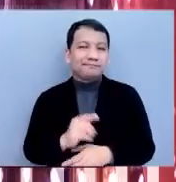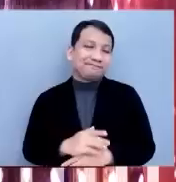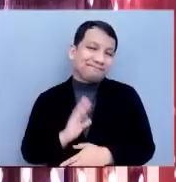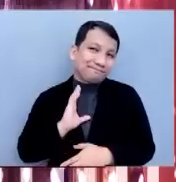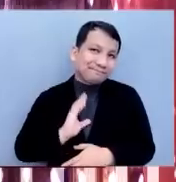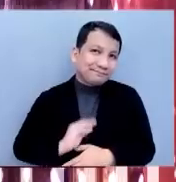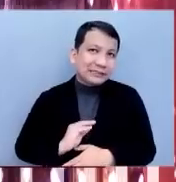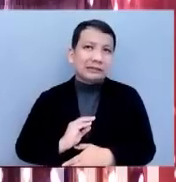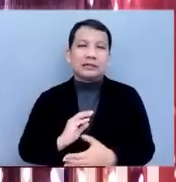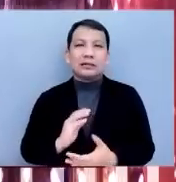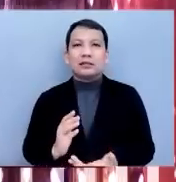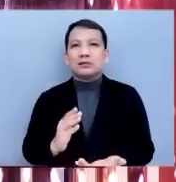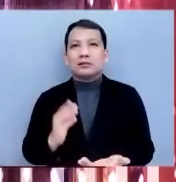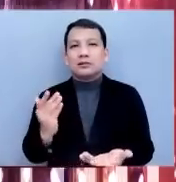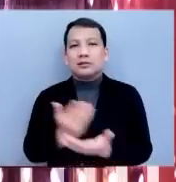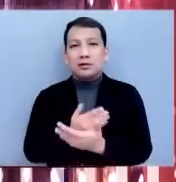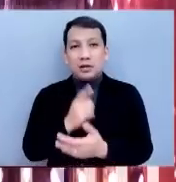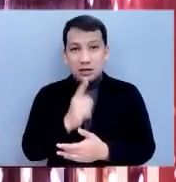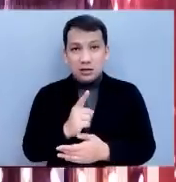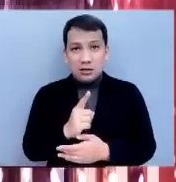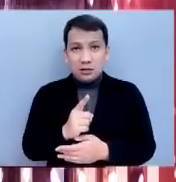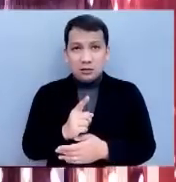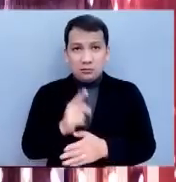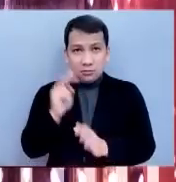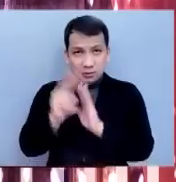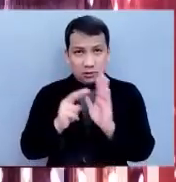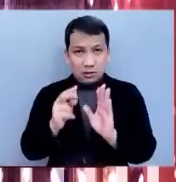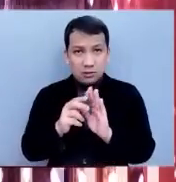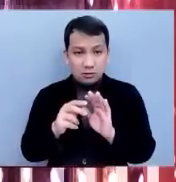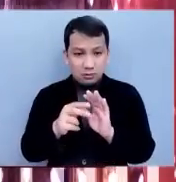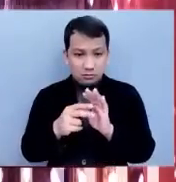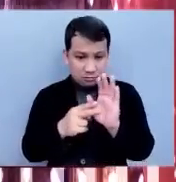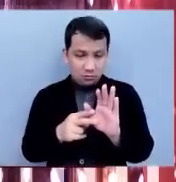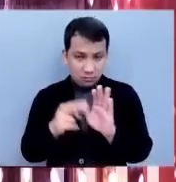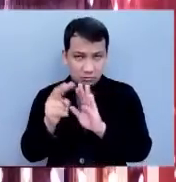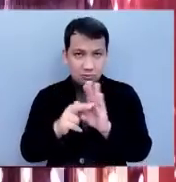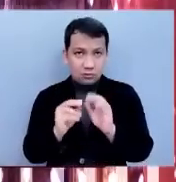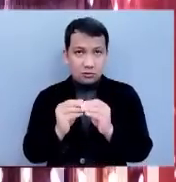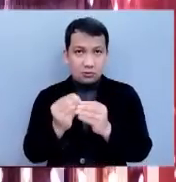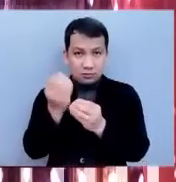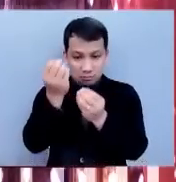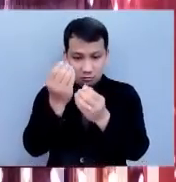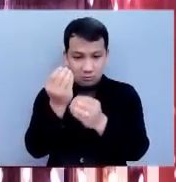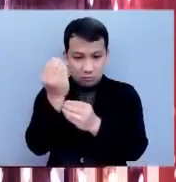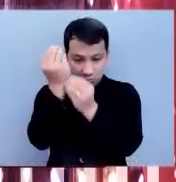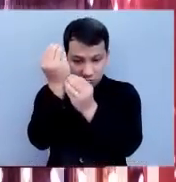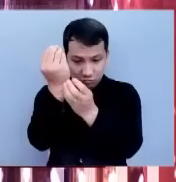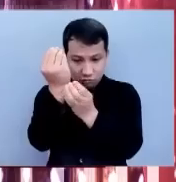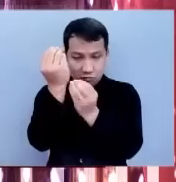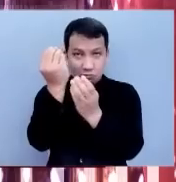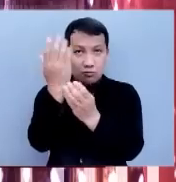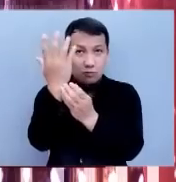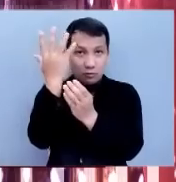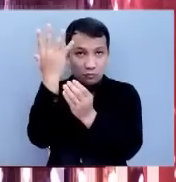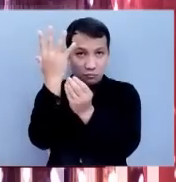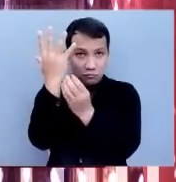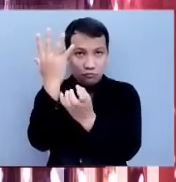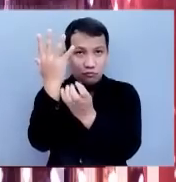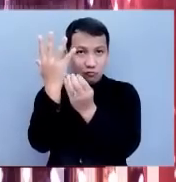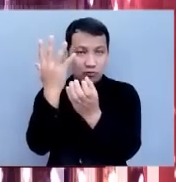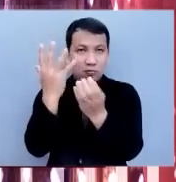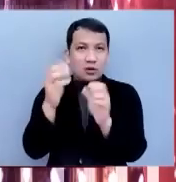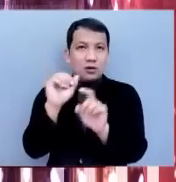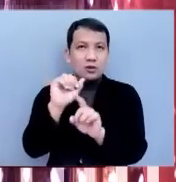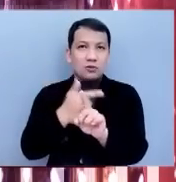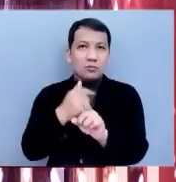napakalungkot. May mga bugo na, may mga video ako rito, binidyo namin. Nagpuproting na yung iba. Sa Agosto